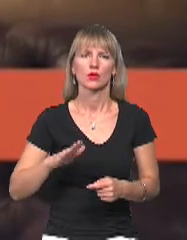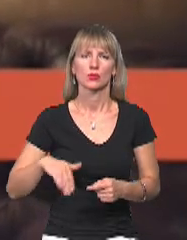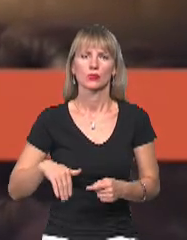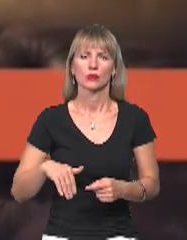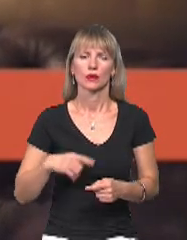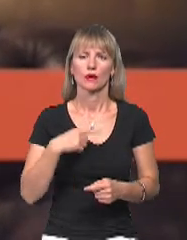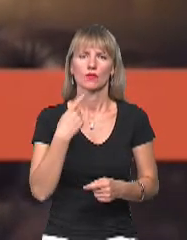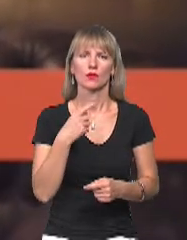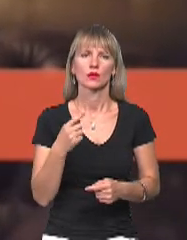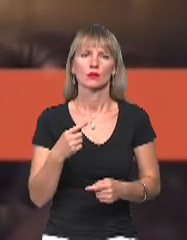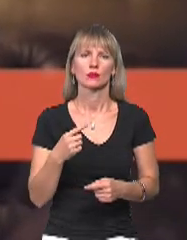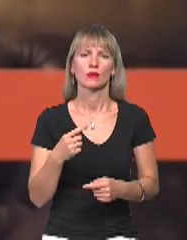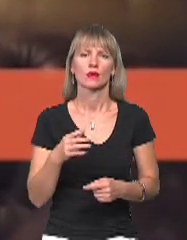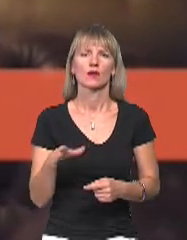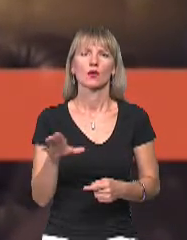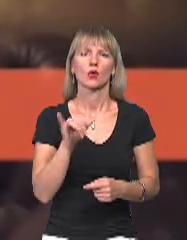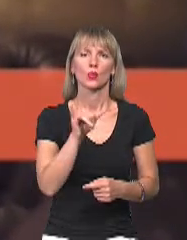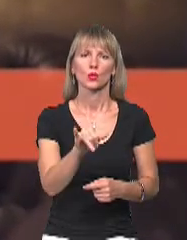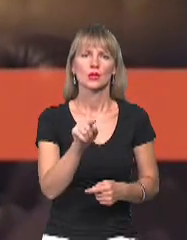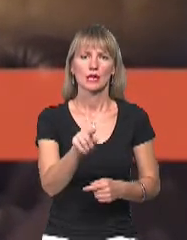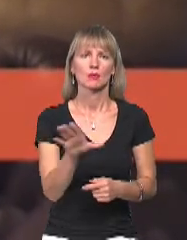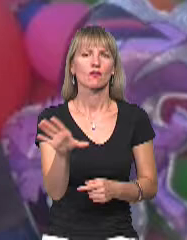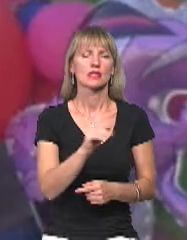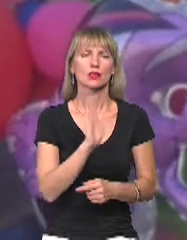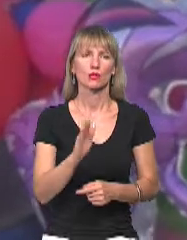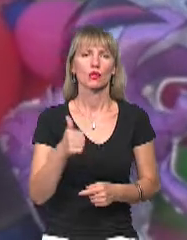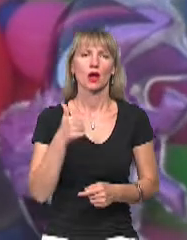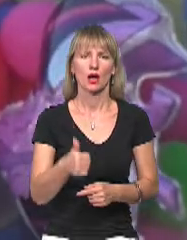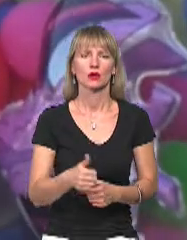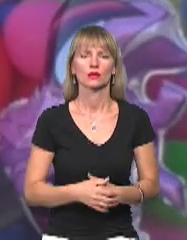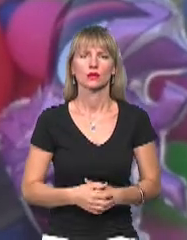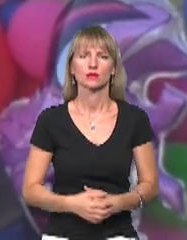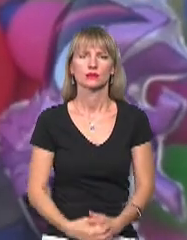ми говоримо, що у тебе все буде гарно, головне, щоб ти сама в це повірила.